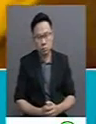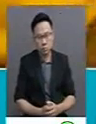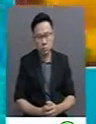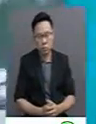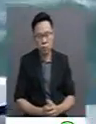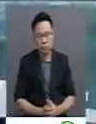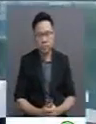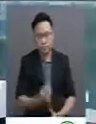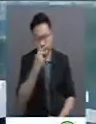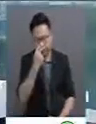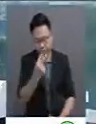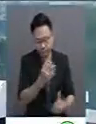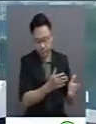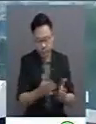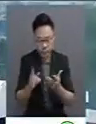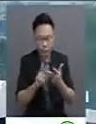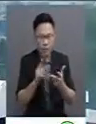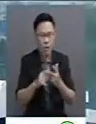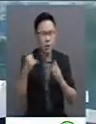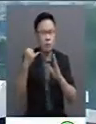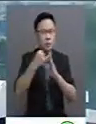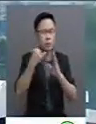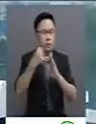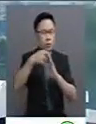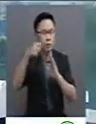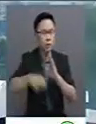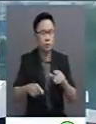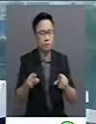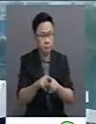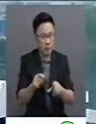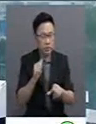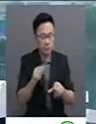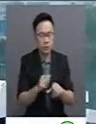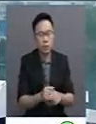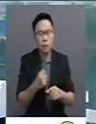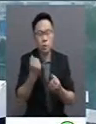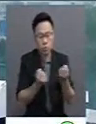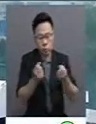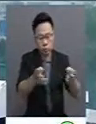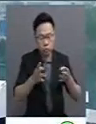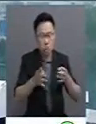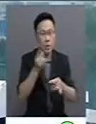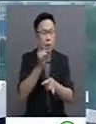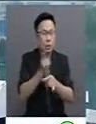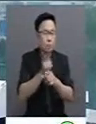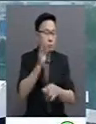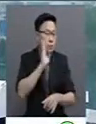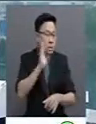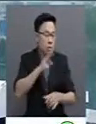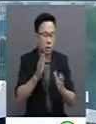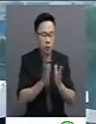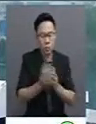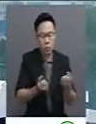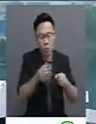ไปต่อกันที่อีกหนึ่งอุบัติเหตุนะฮะเกิดขึ้นที่จังหวัดนครราชสีมาครับเป็นรถบรรทุกเบียร์นะครับเสียหลักแหกโ